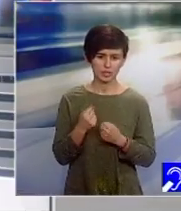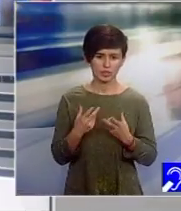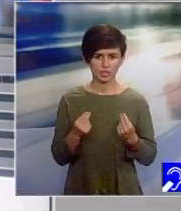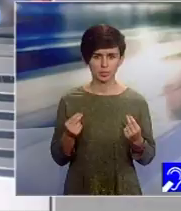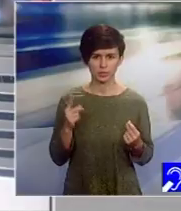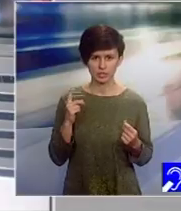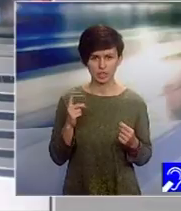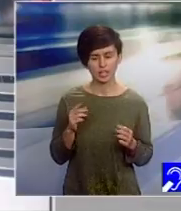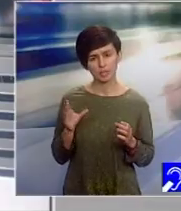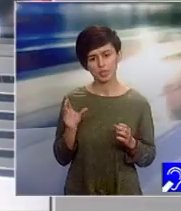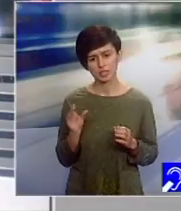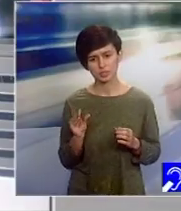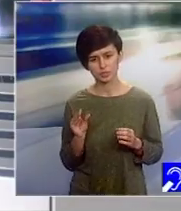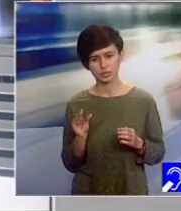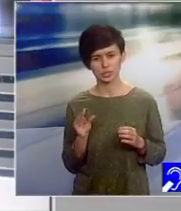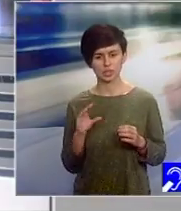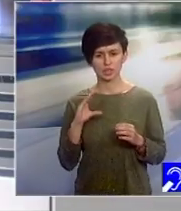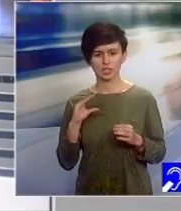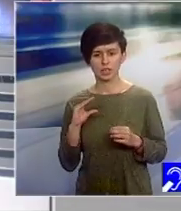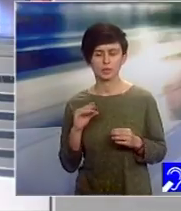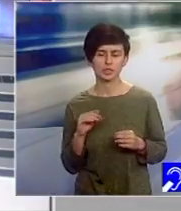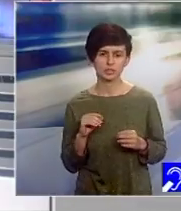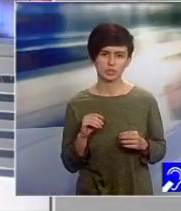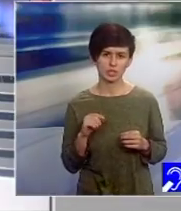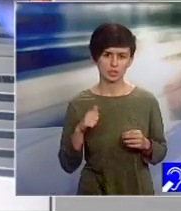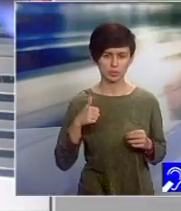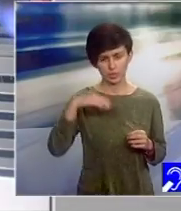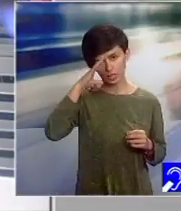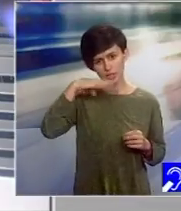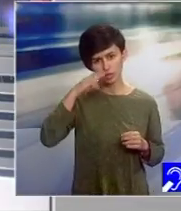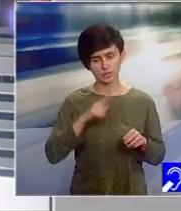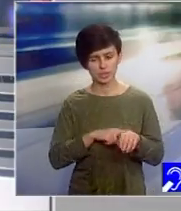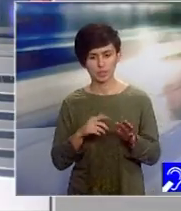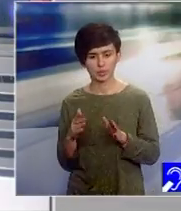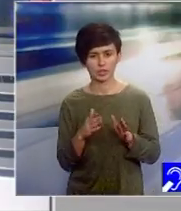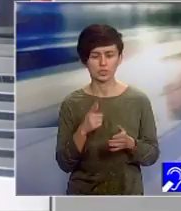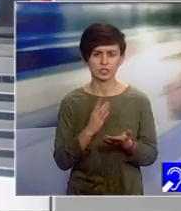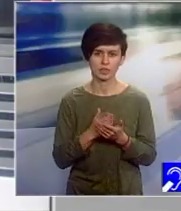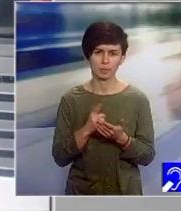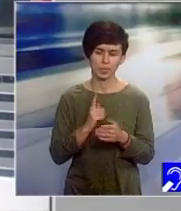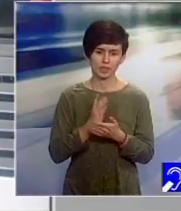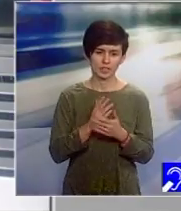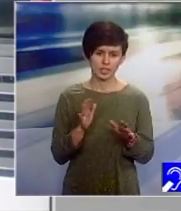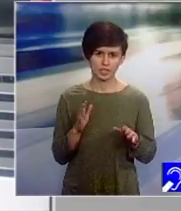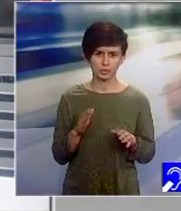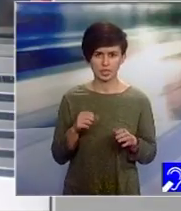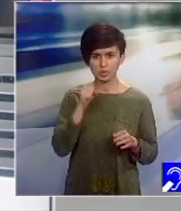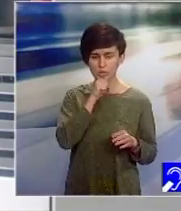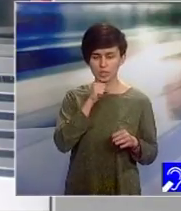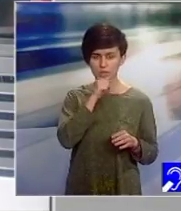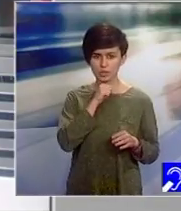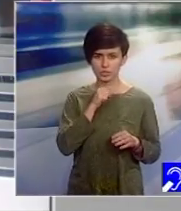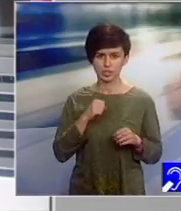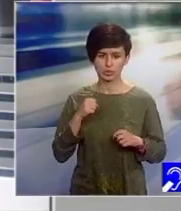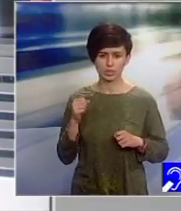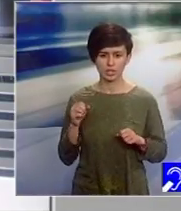zi perioada și se va încheia nu cu un concert simfonic, ci cu un spectacol de operă, la Opera Maghiară, cu